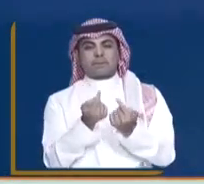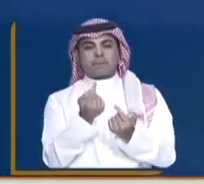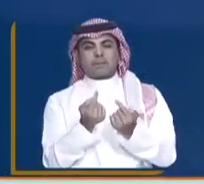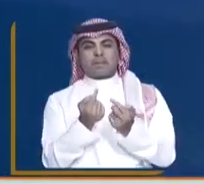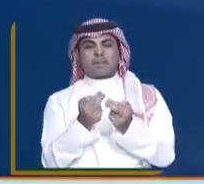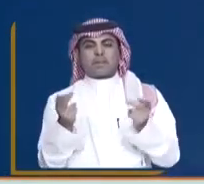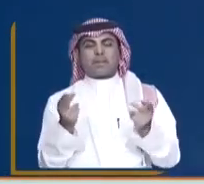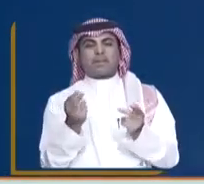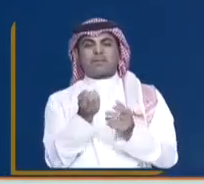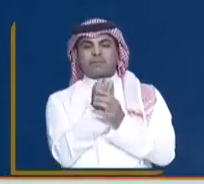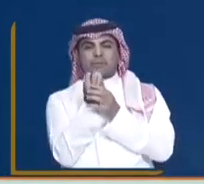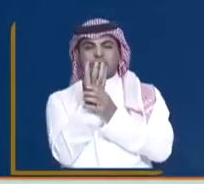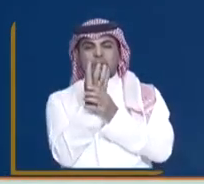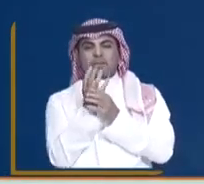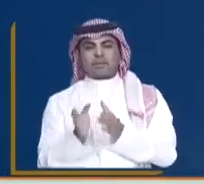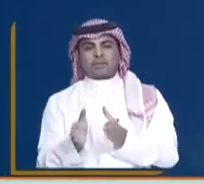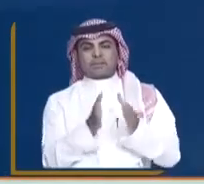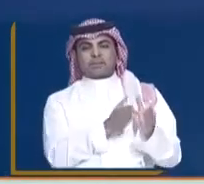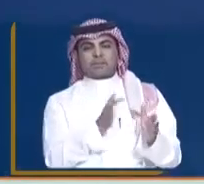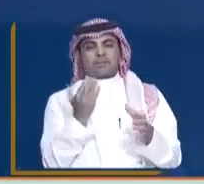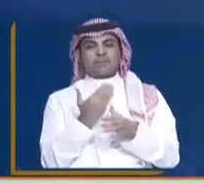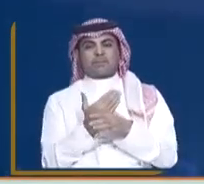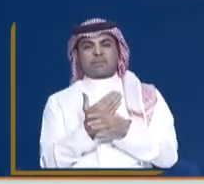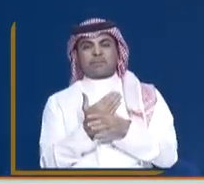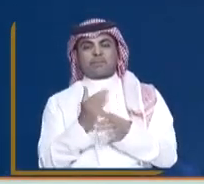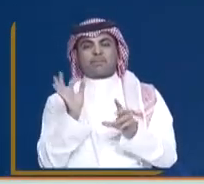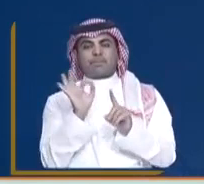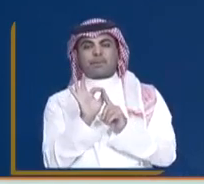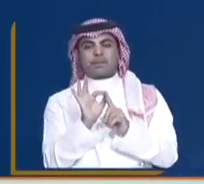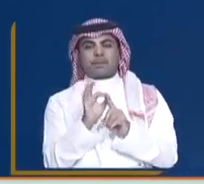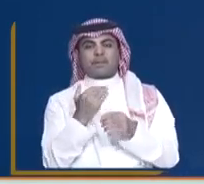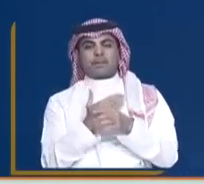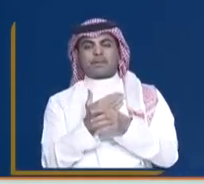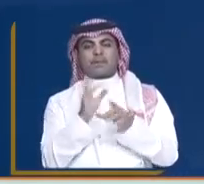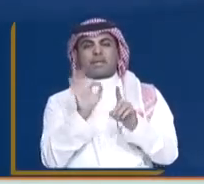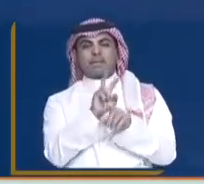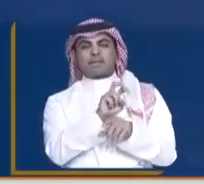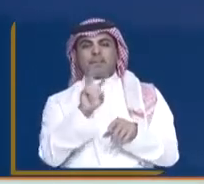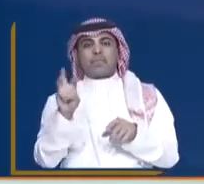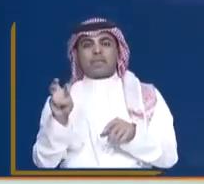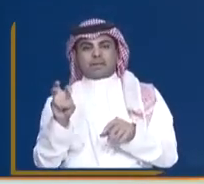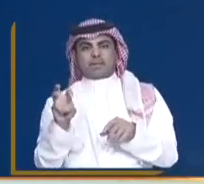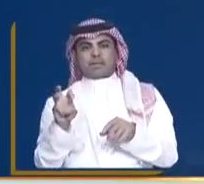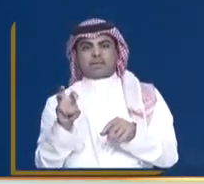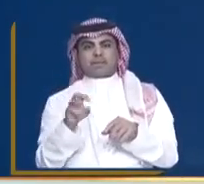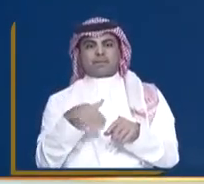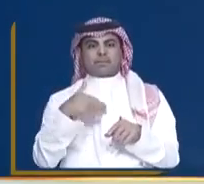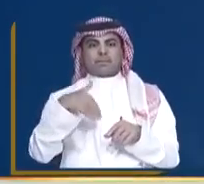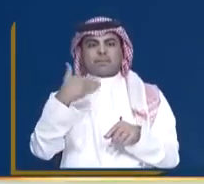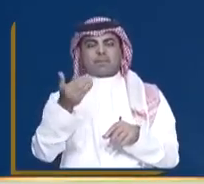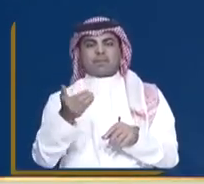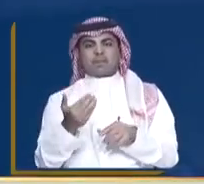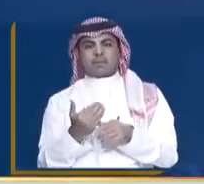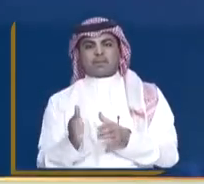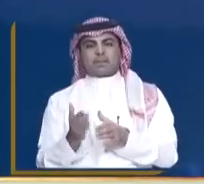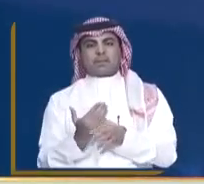تريليون شجره كجزء من الخطه الطموحه الخطه خطه المملكه